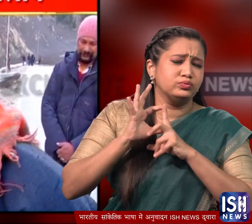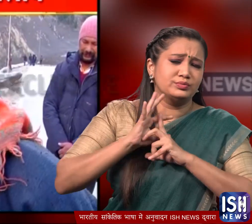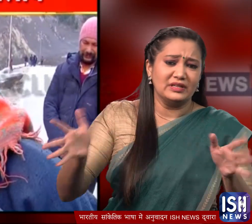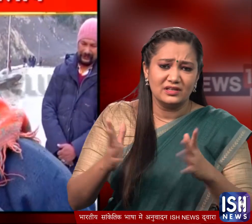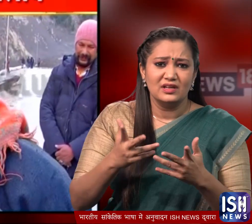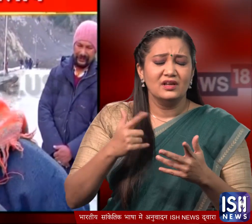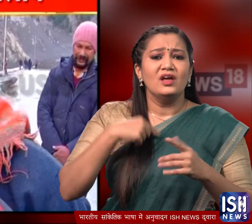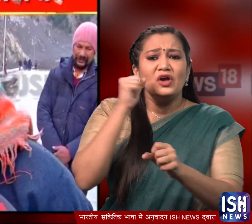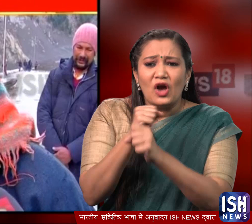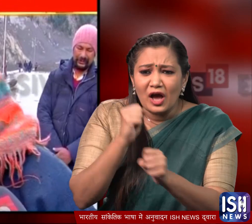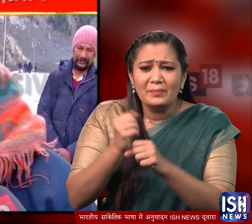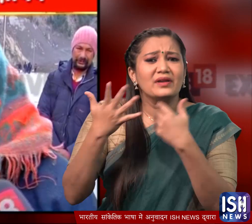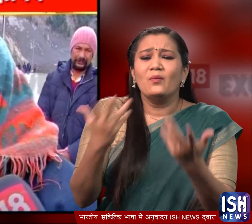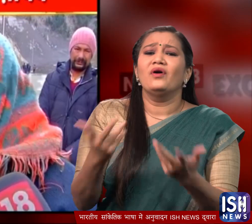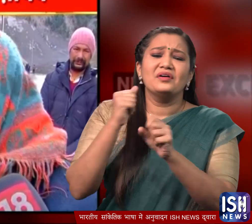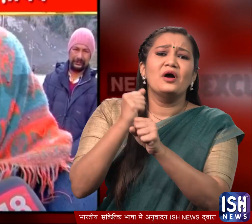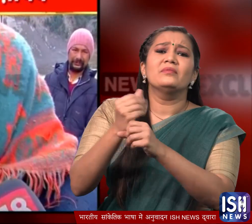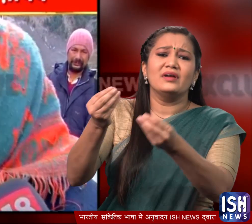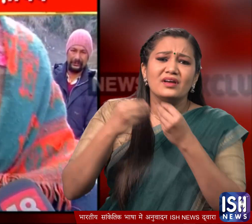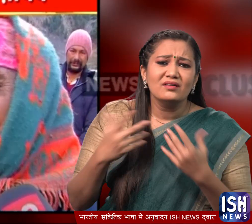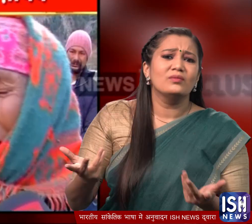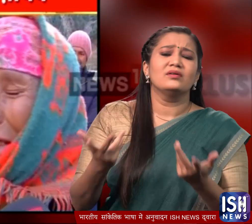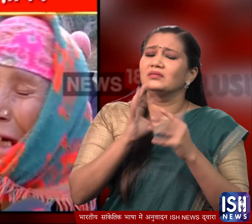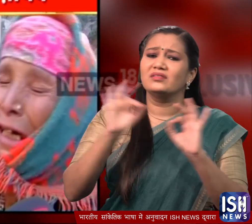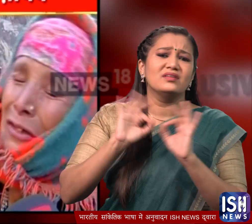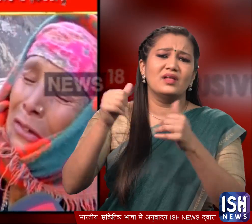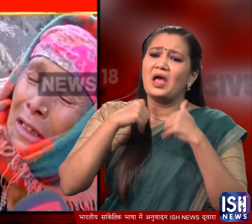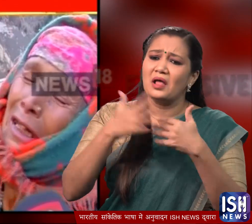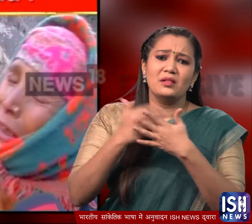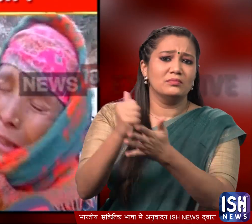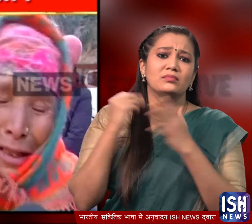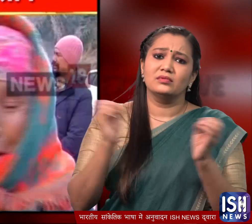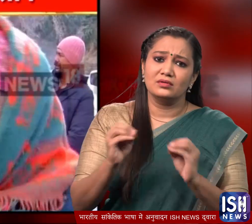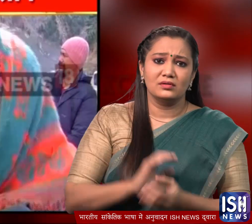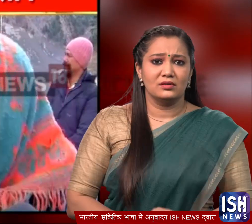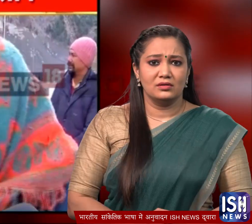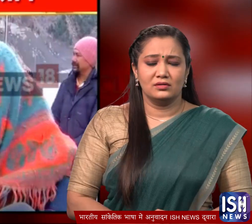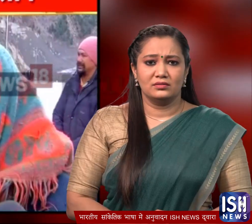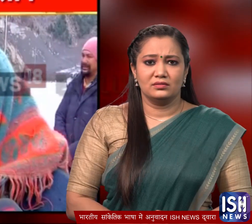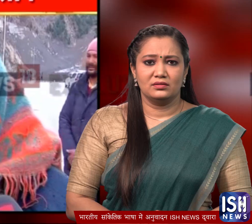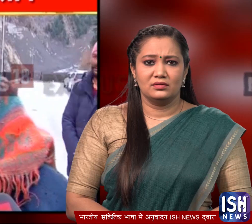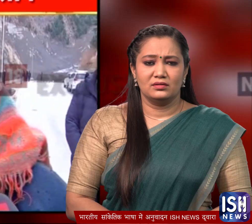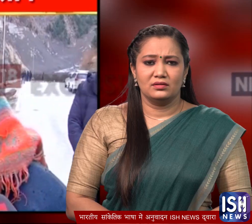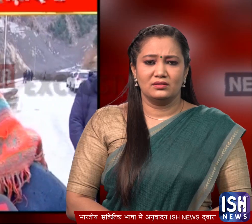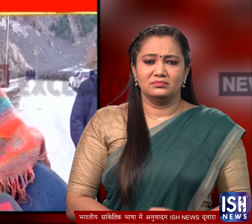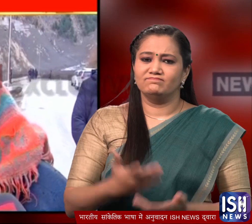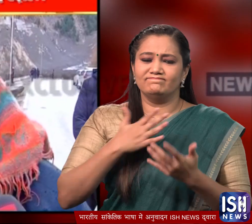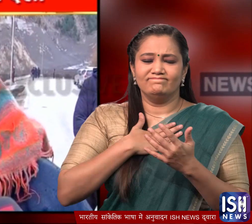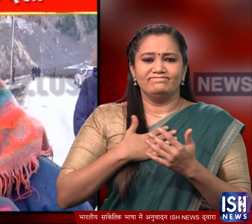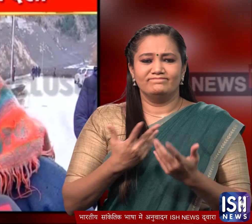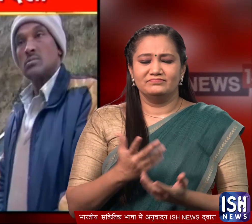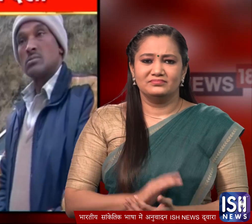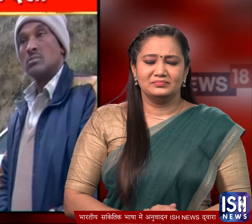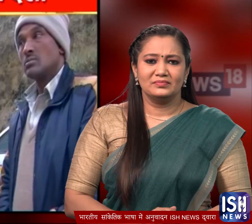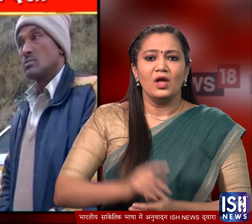देखो। सरकार कैसे, सरकार हमारे लिए कोई नहीं है, कोई नहीं। हे राम